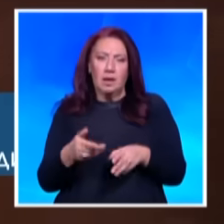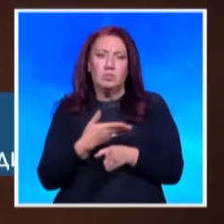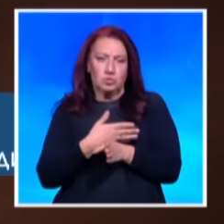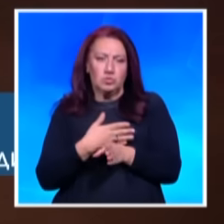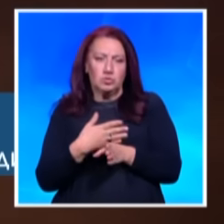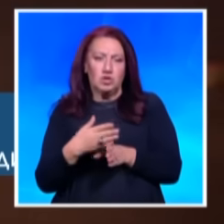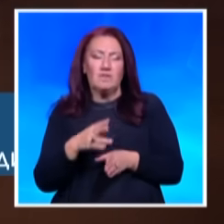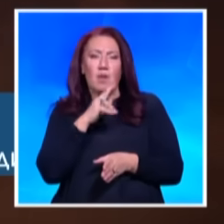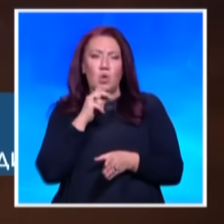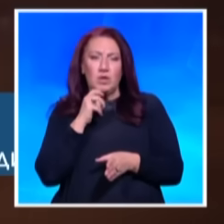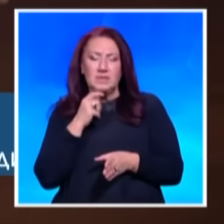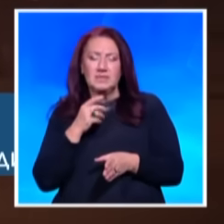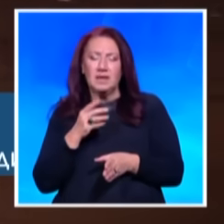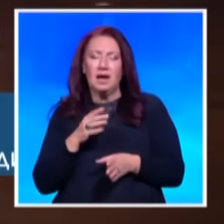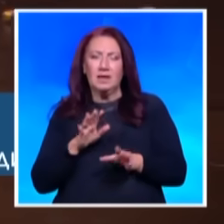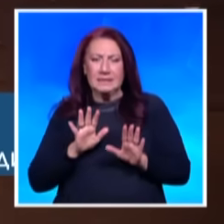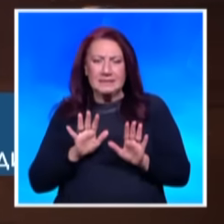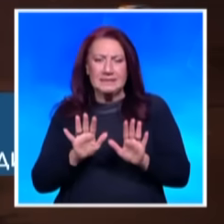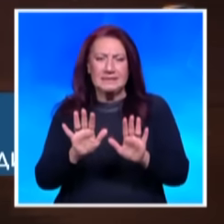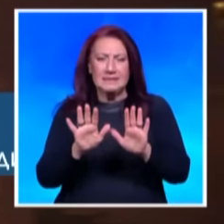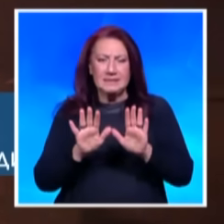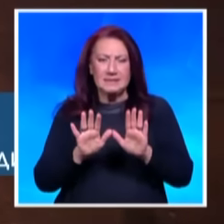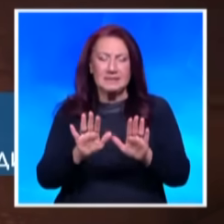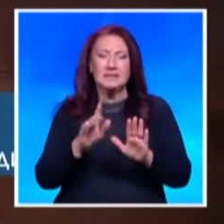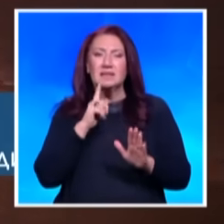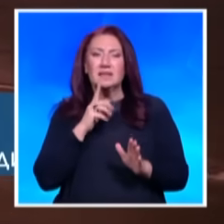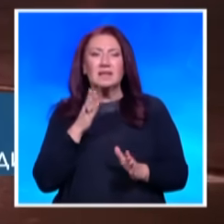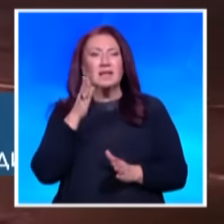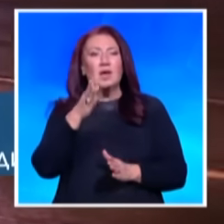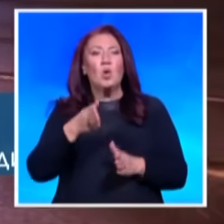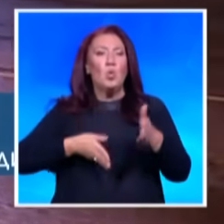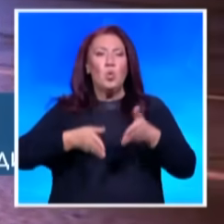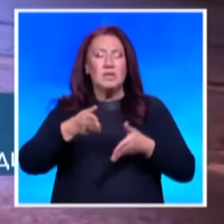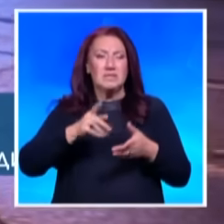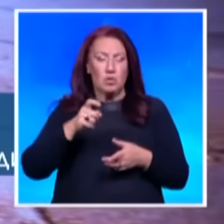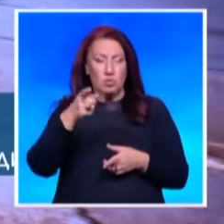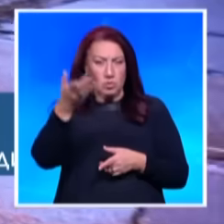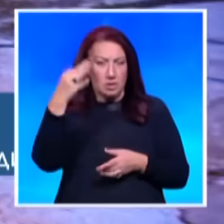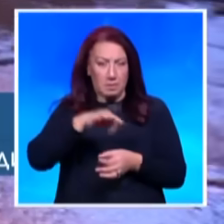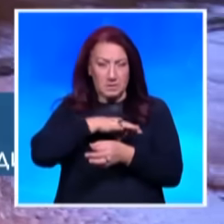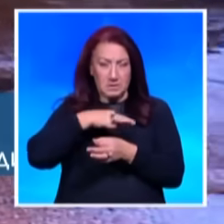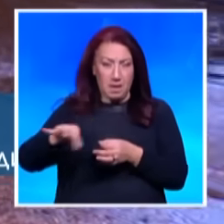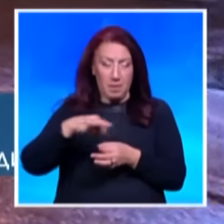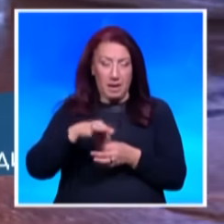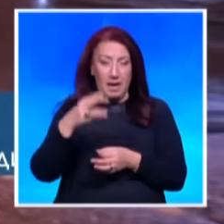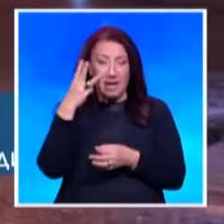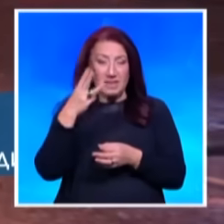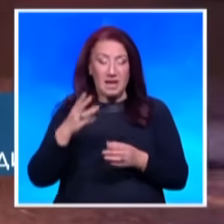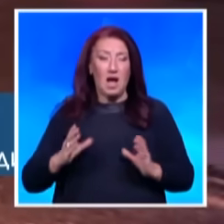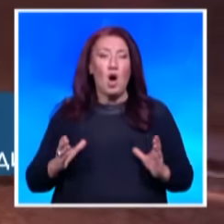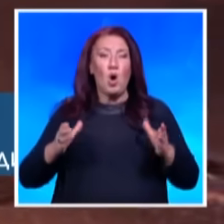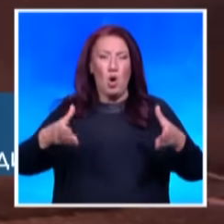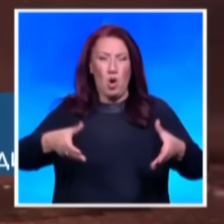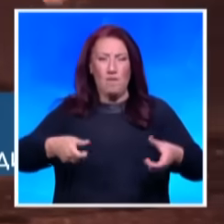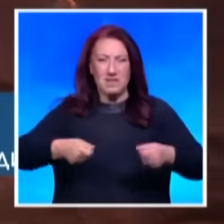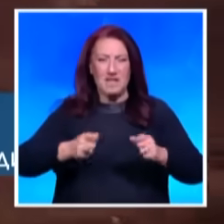посока Гурко, където именно преди малко фенове запалиха три контейнера и подхвърлиха вътре шалове. След това тези